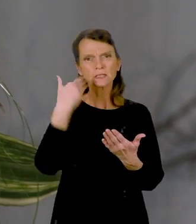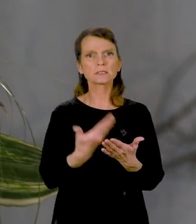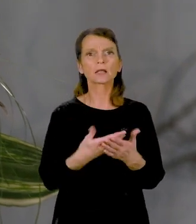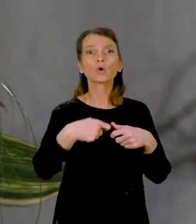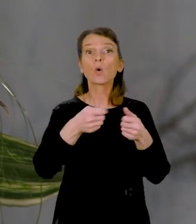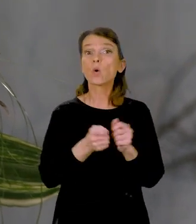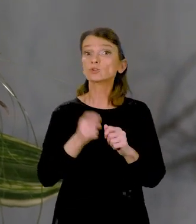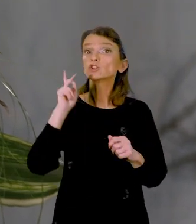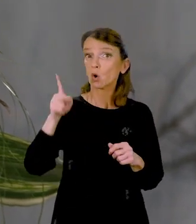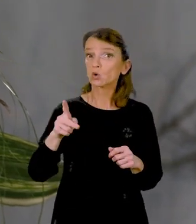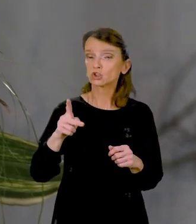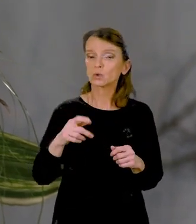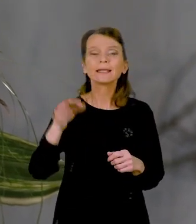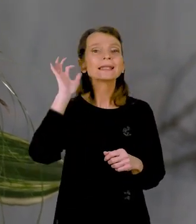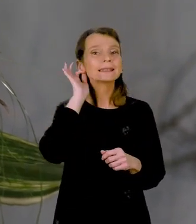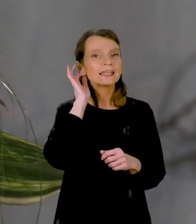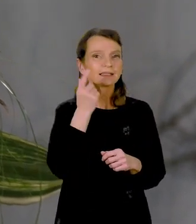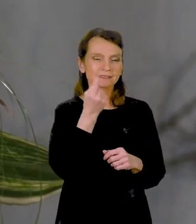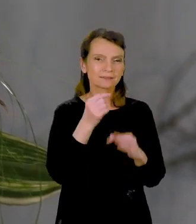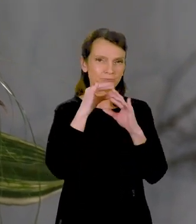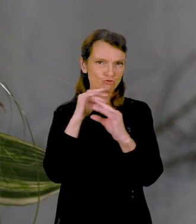Kočevje deklica s piščalko.